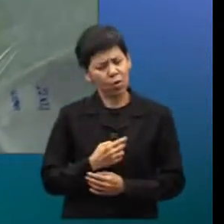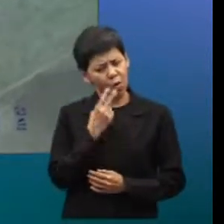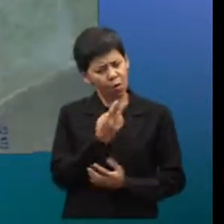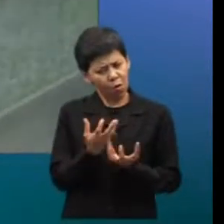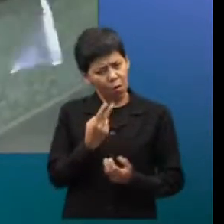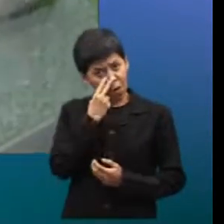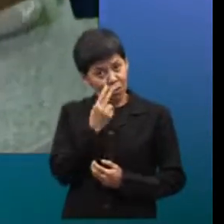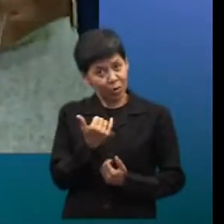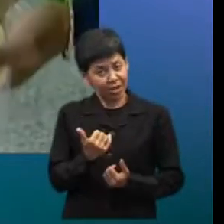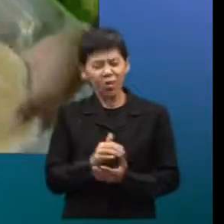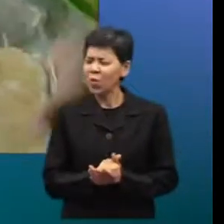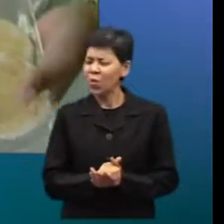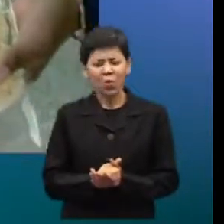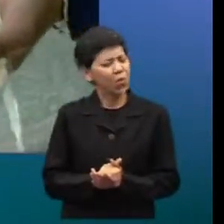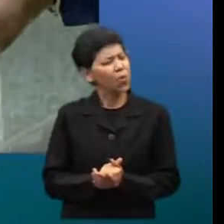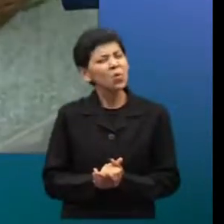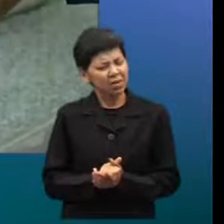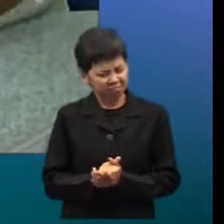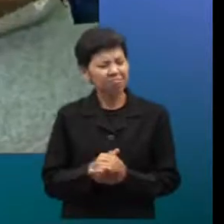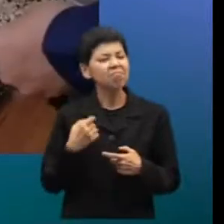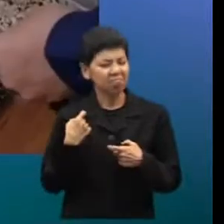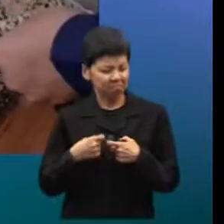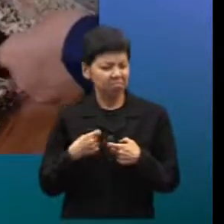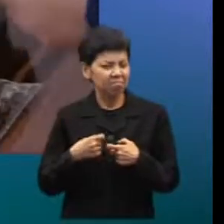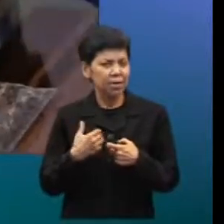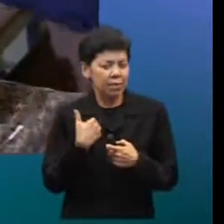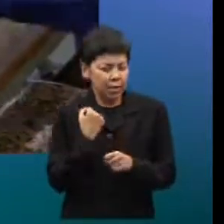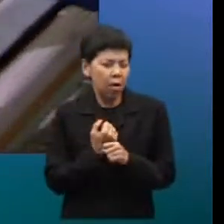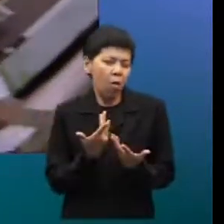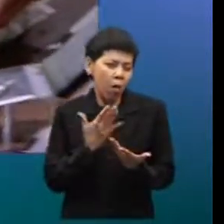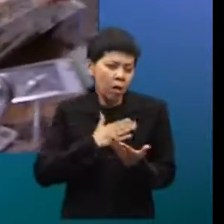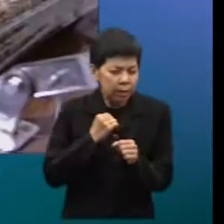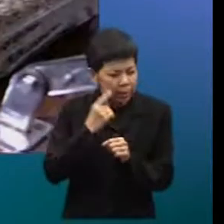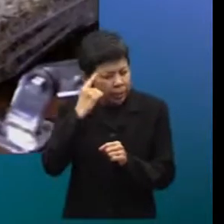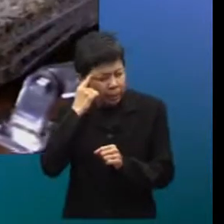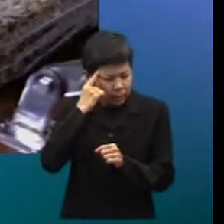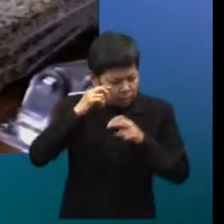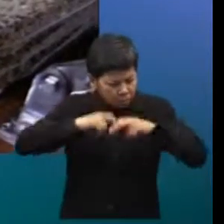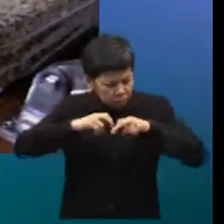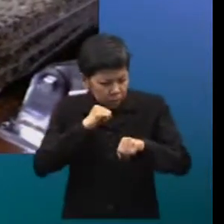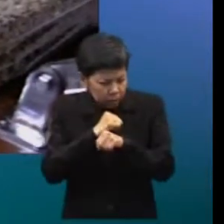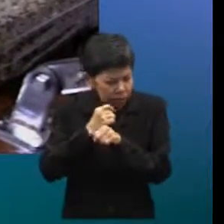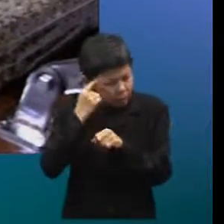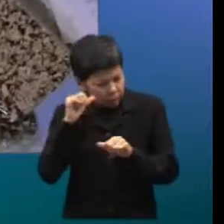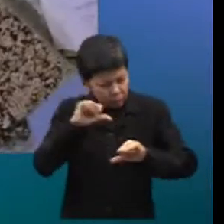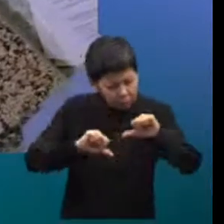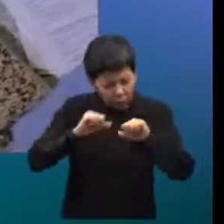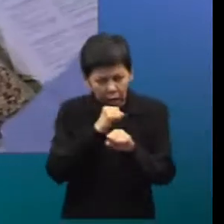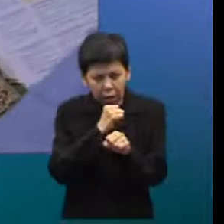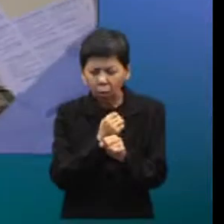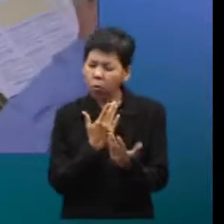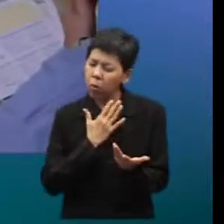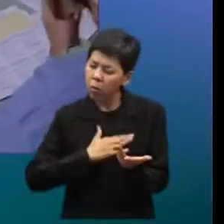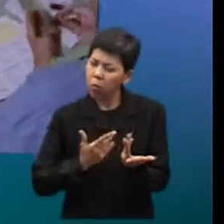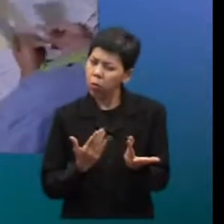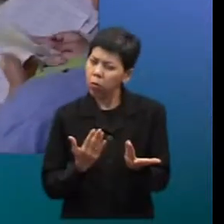ตาอย่างที่เห็นนี่ไม่ใช่ได้มาง่ายๆนะครับเพราะต้องใช้เวลาในการคิดค้นสูตรอยู่นานพอสมควรกว่าจะได้ร